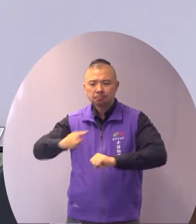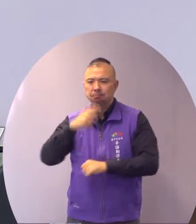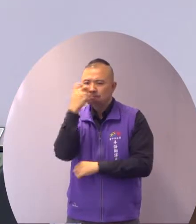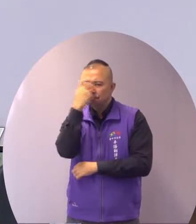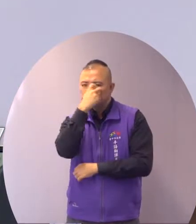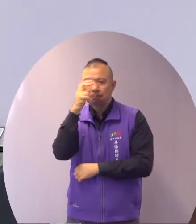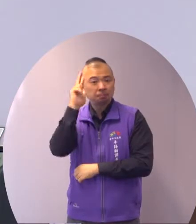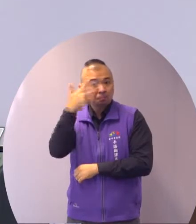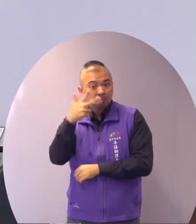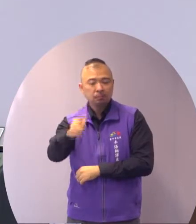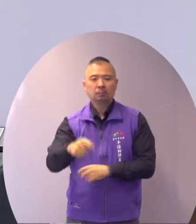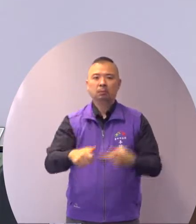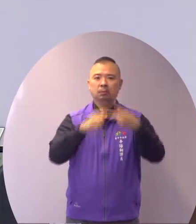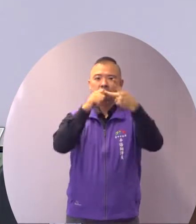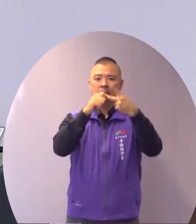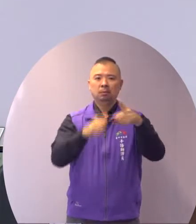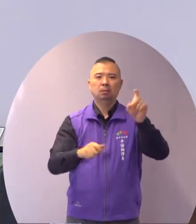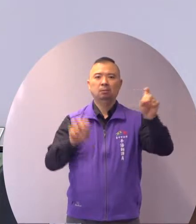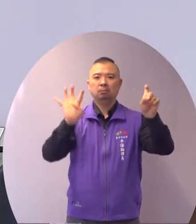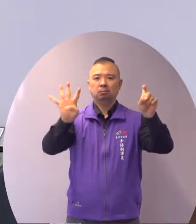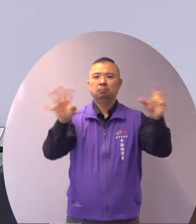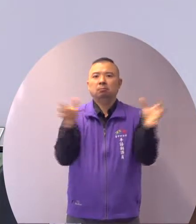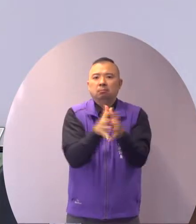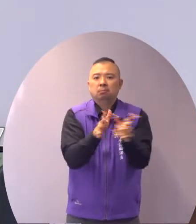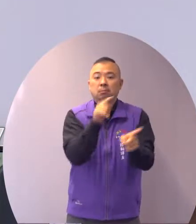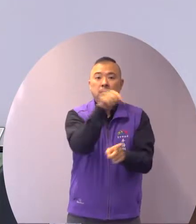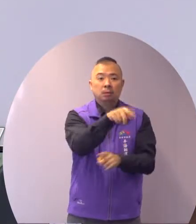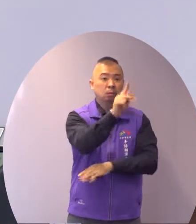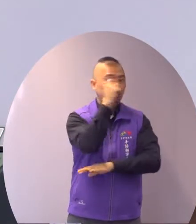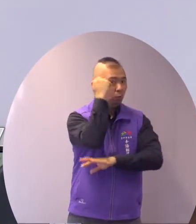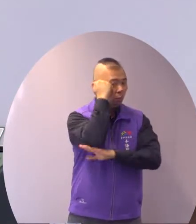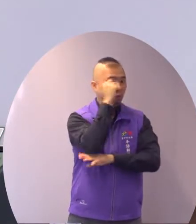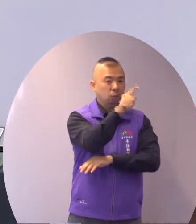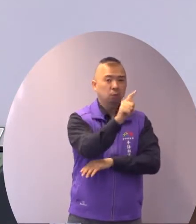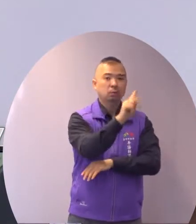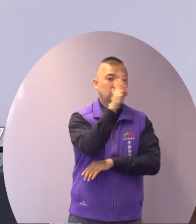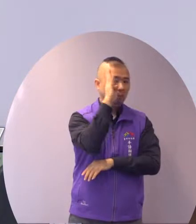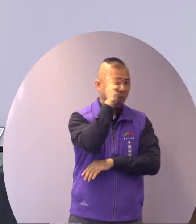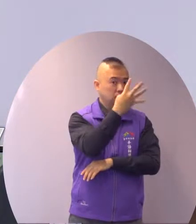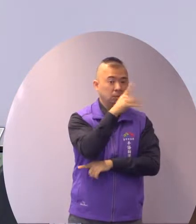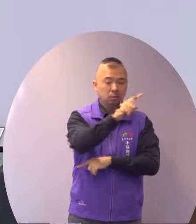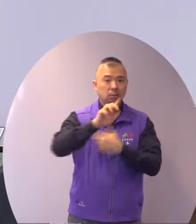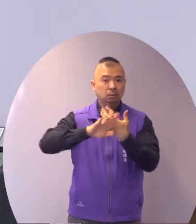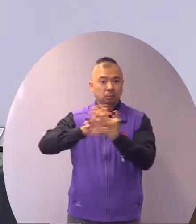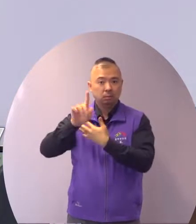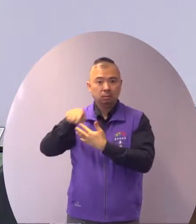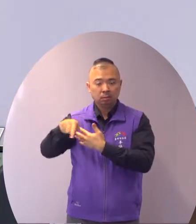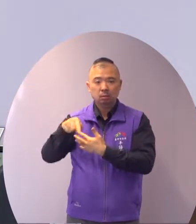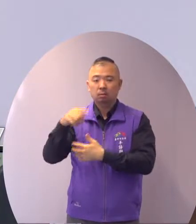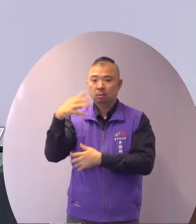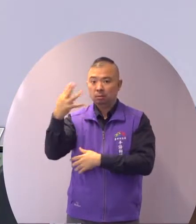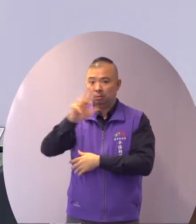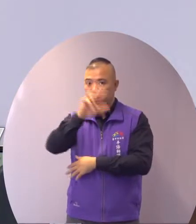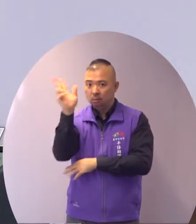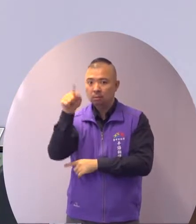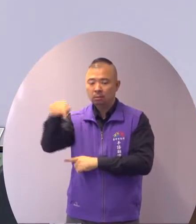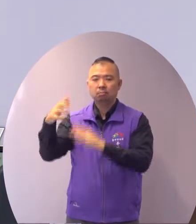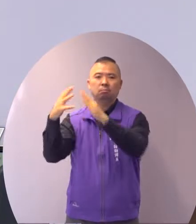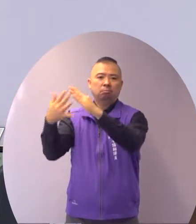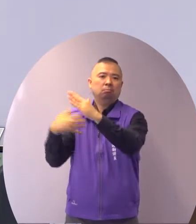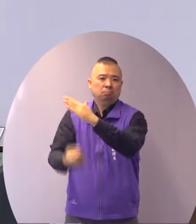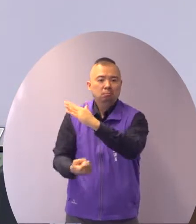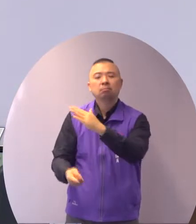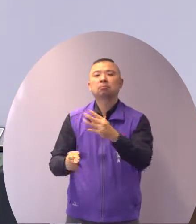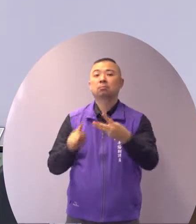是10+4方案，在旅馆住4天，其他4天呢啊会到回到家里面去居家检疫。